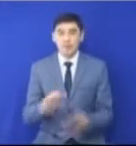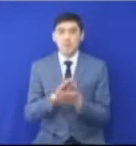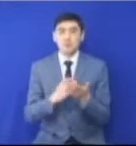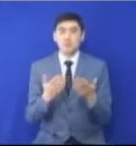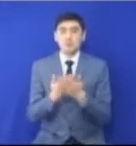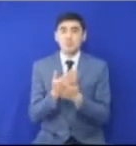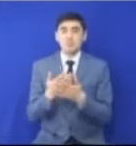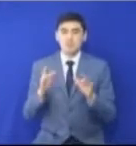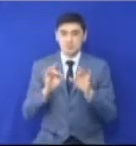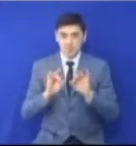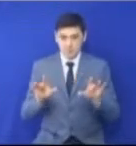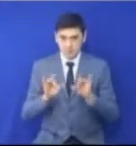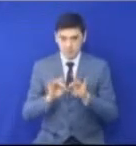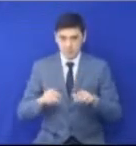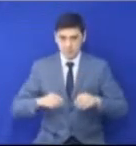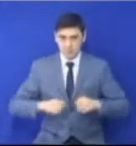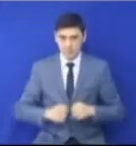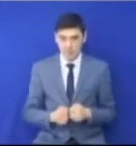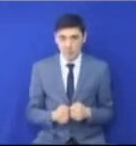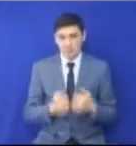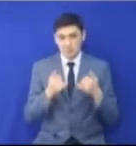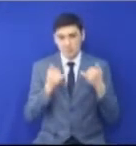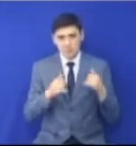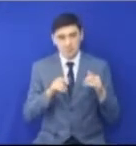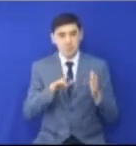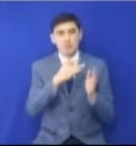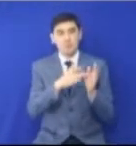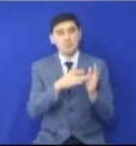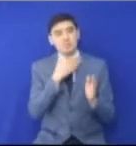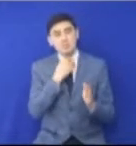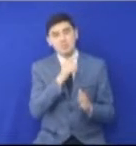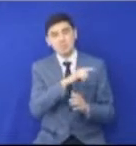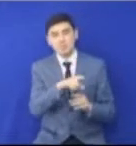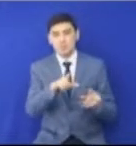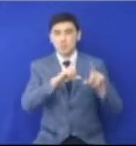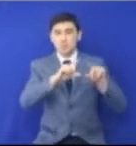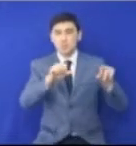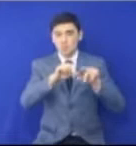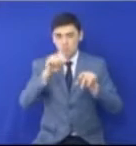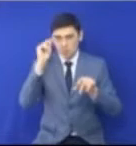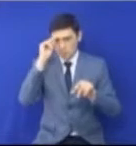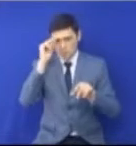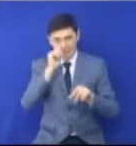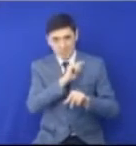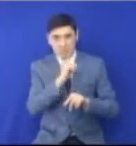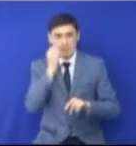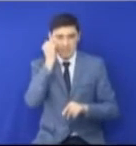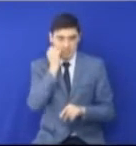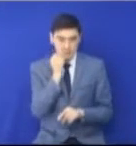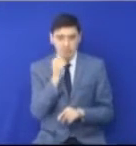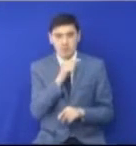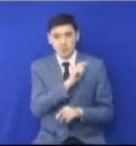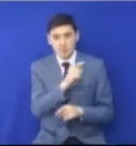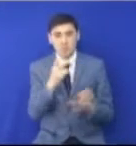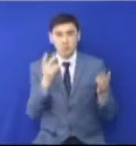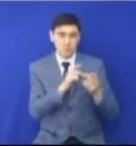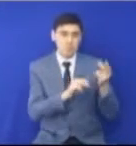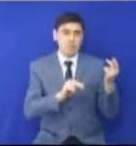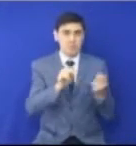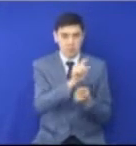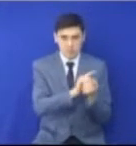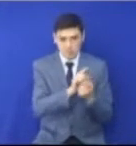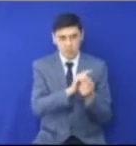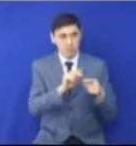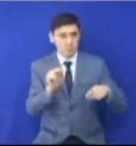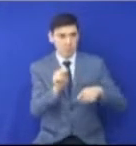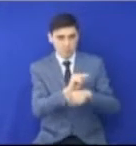Жалғастырамыз. Қаламызда биыл тозығы жетіп тұрған мектептер үшін қомақты қаржы бөлінетін болды. Ол негізінен білім ошақтарын күрделі жөндеуге жұмсалмақ. Нақты айтсақ,